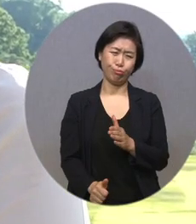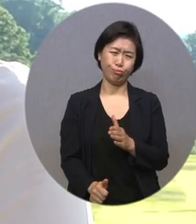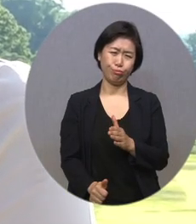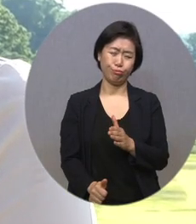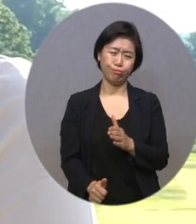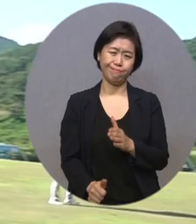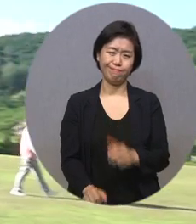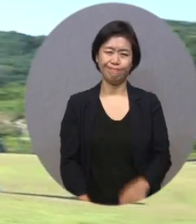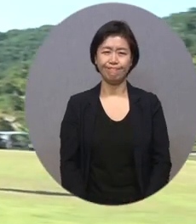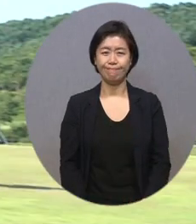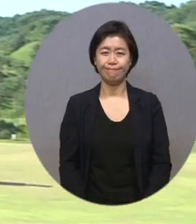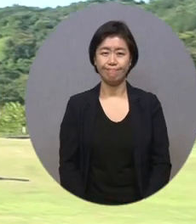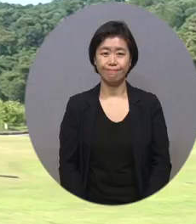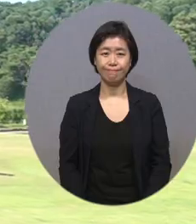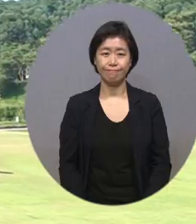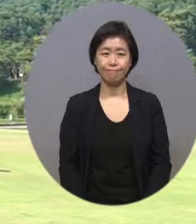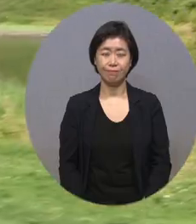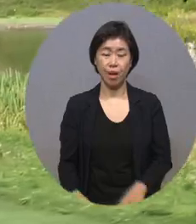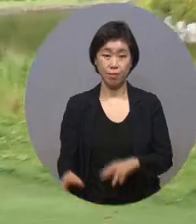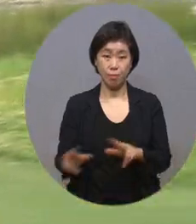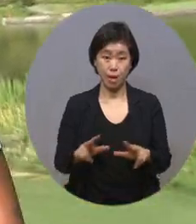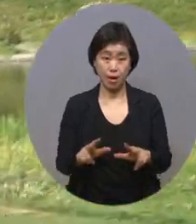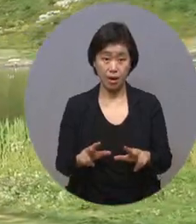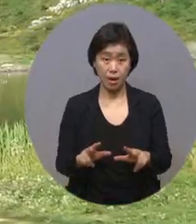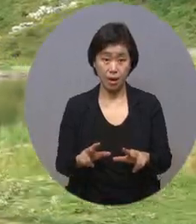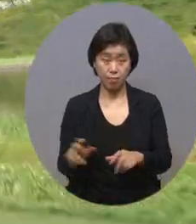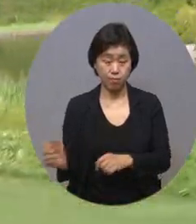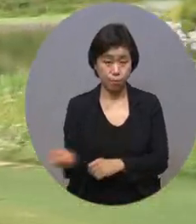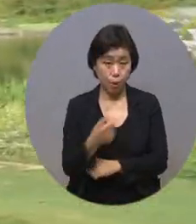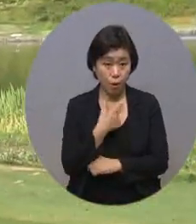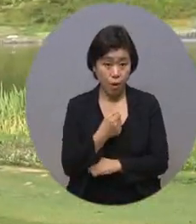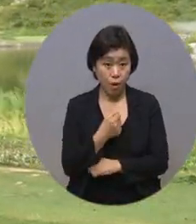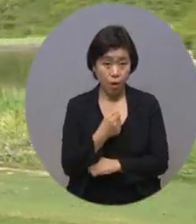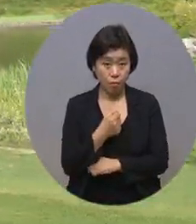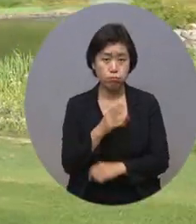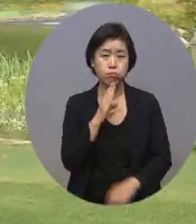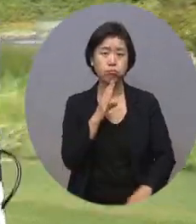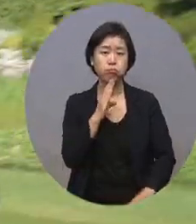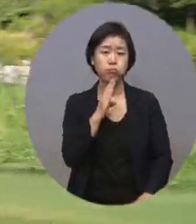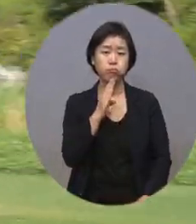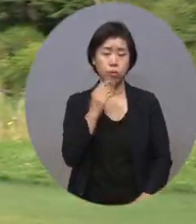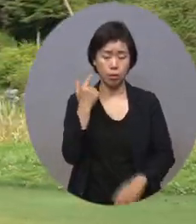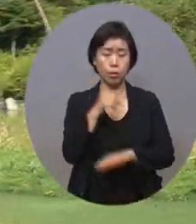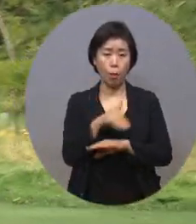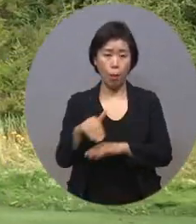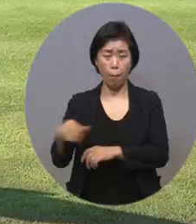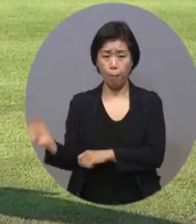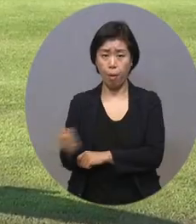바로 봤구나. 오빠 바로 쏠리네. 어? 아, 나 바로 쏠려고 한 거야. 아, 바로 본 거예요?